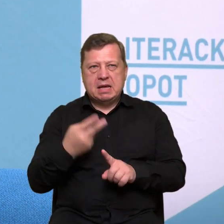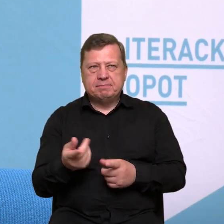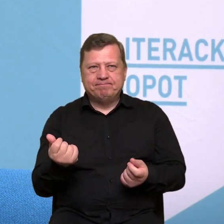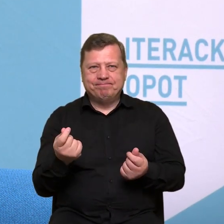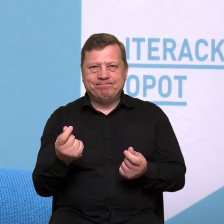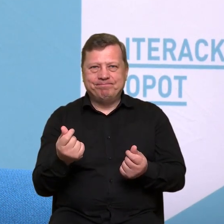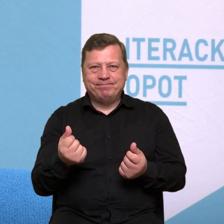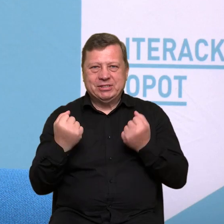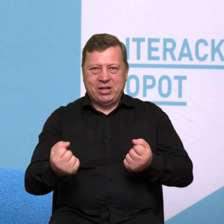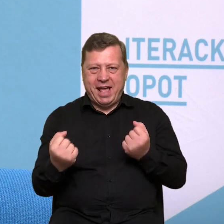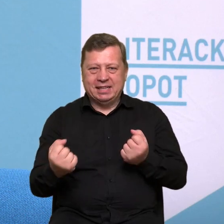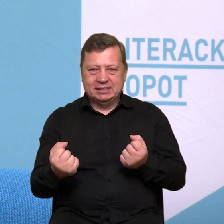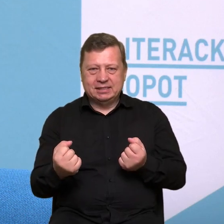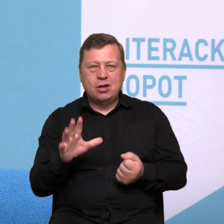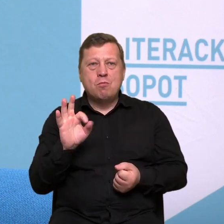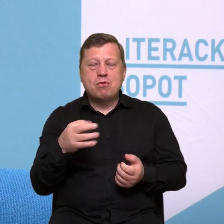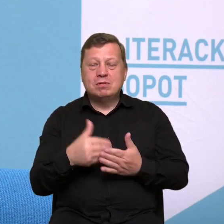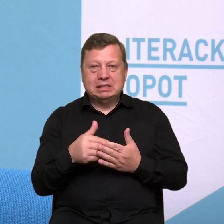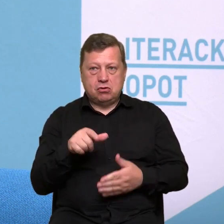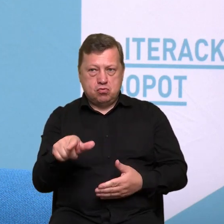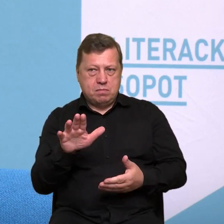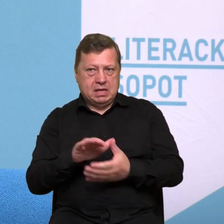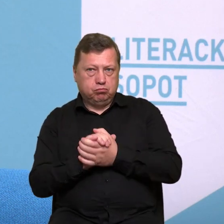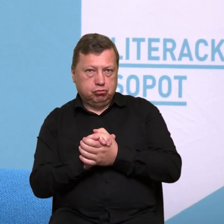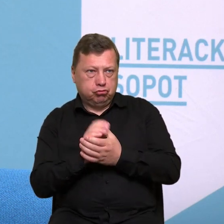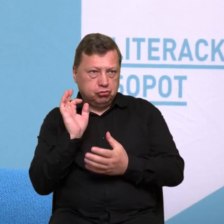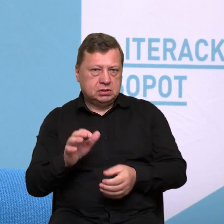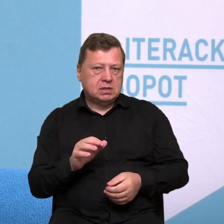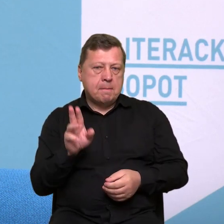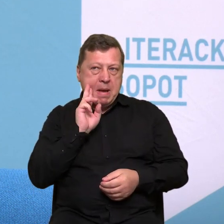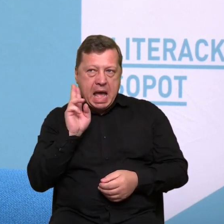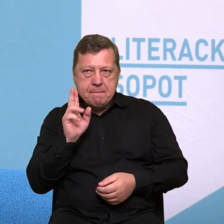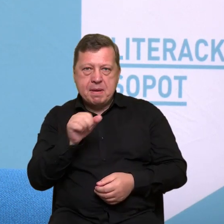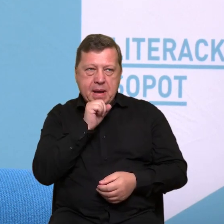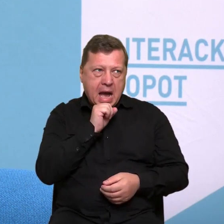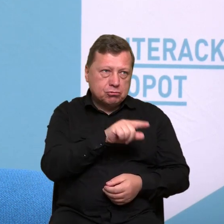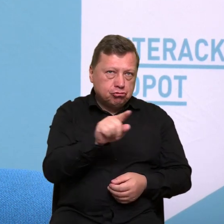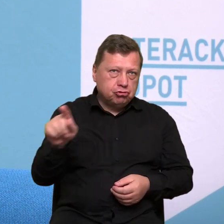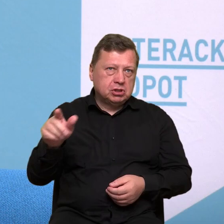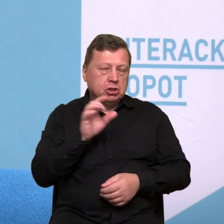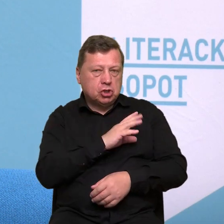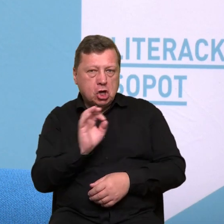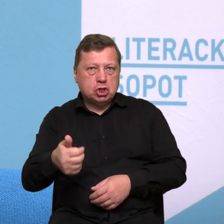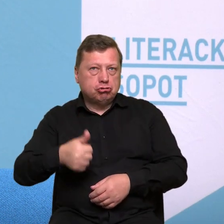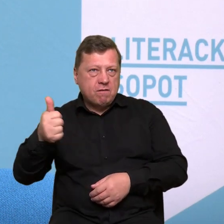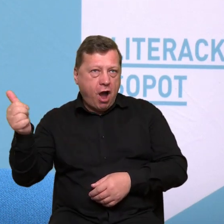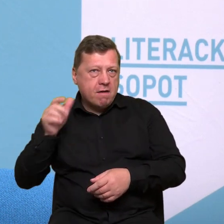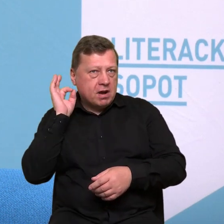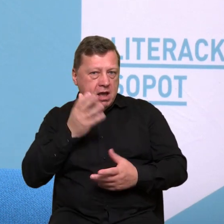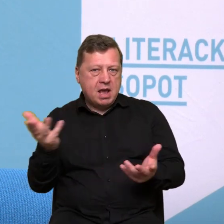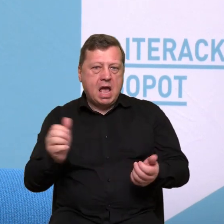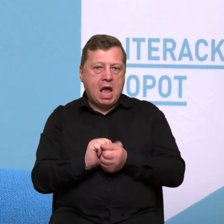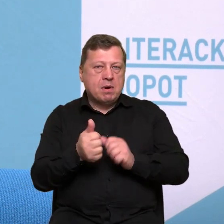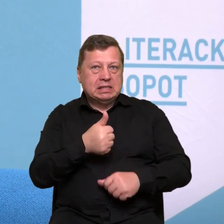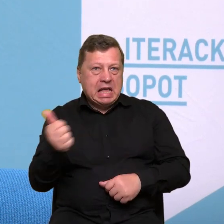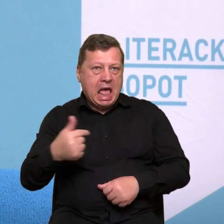bo z jednej strony mamy przyjaciółki, mamy swoje mamy, babcie, ciocie, szefowe, albo